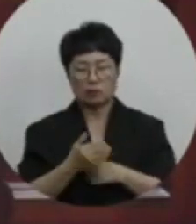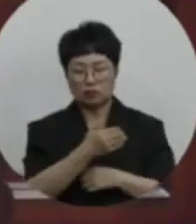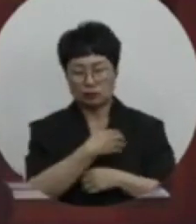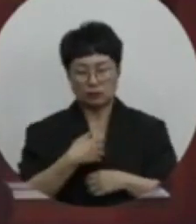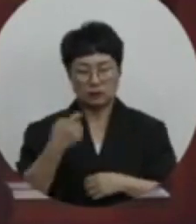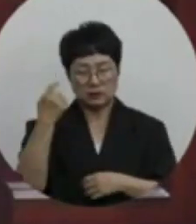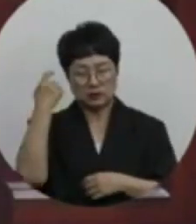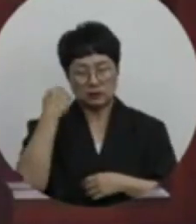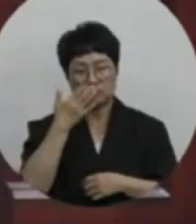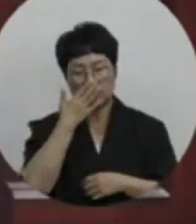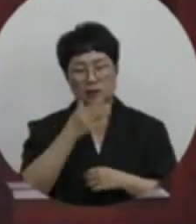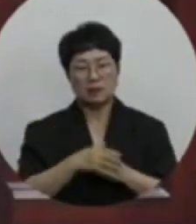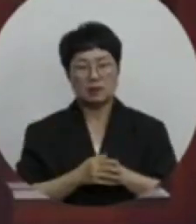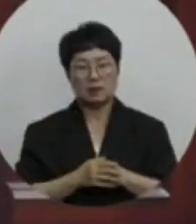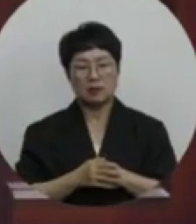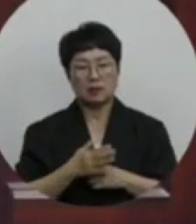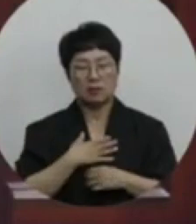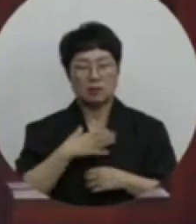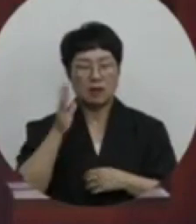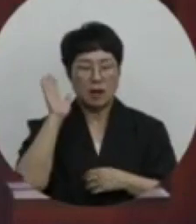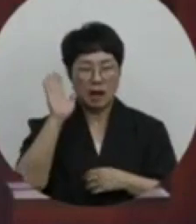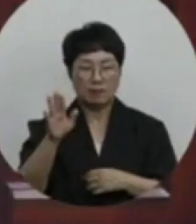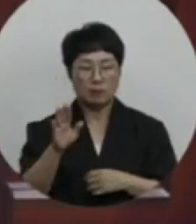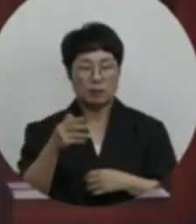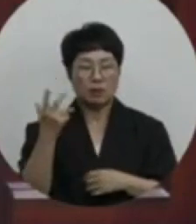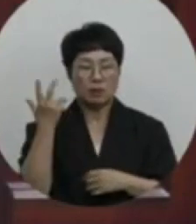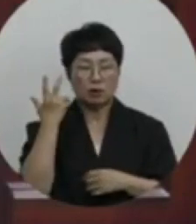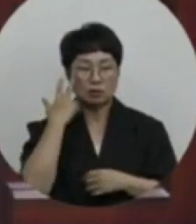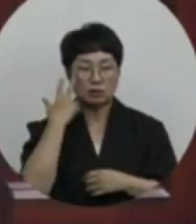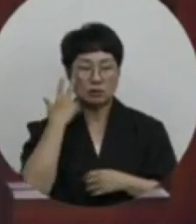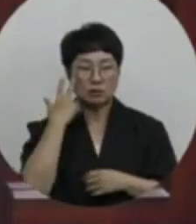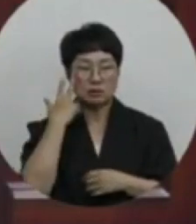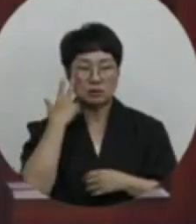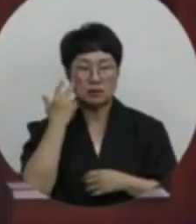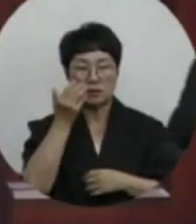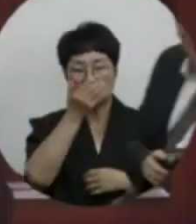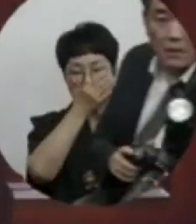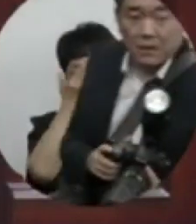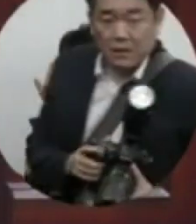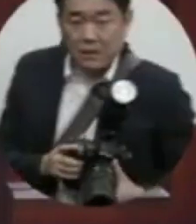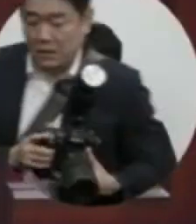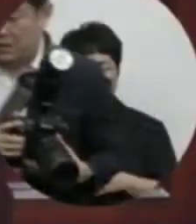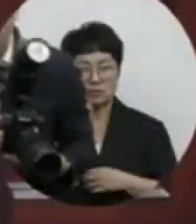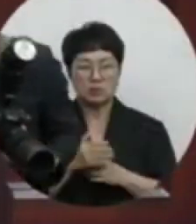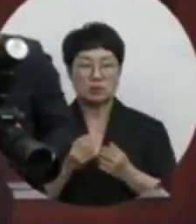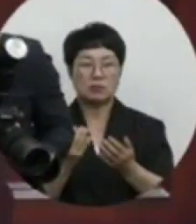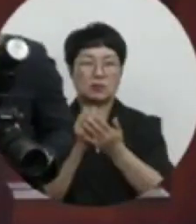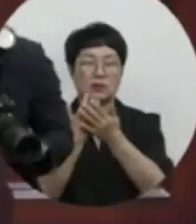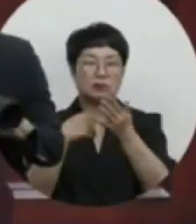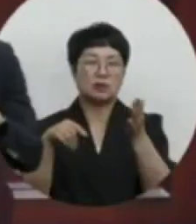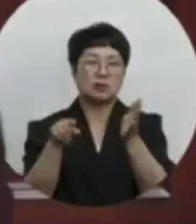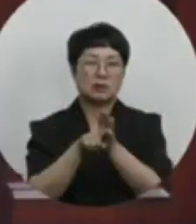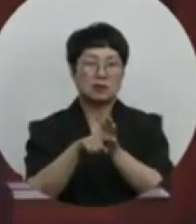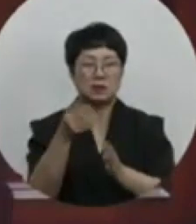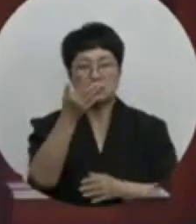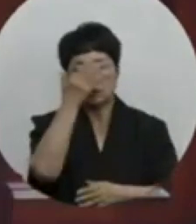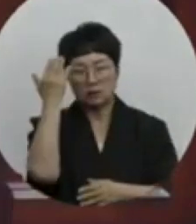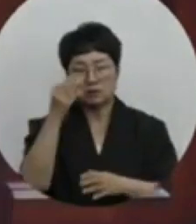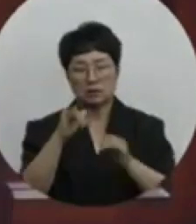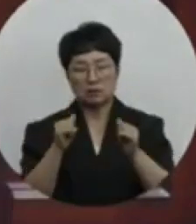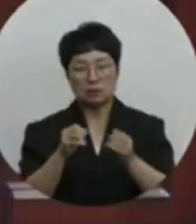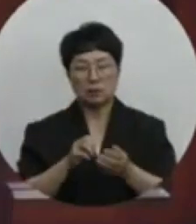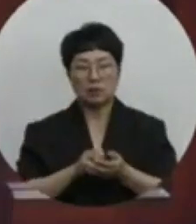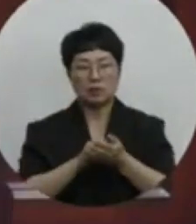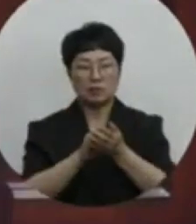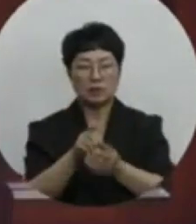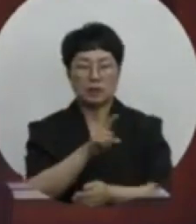수 있습니다. 저는 앞으로 우리 여주시가 젊어지고 활성화되기 위해서는 청년 인구의 유입이